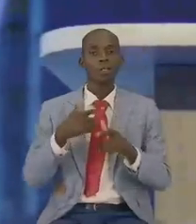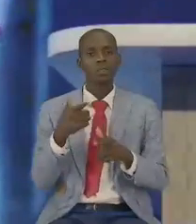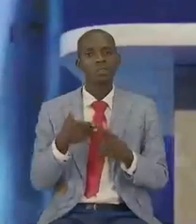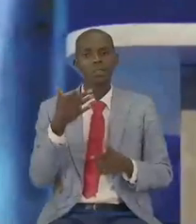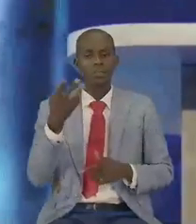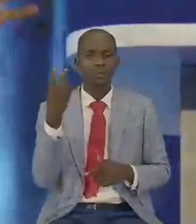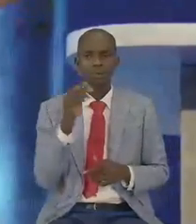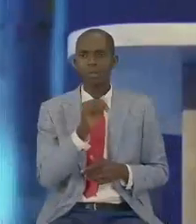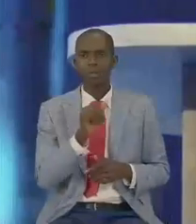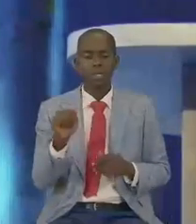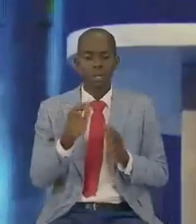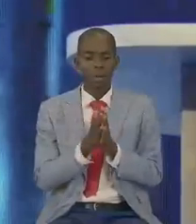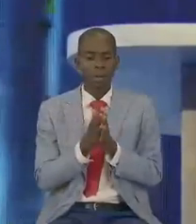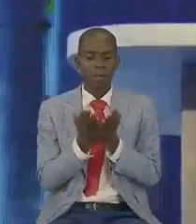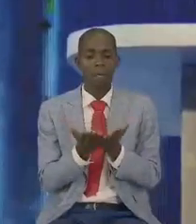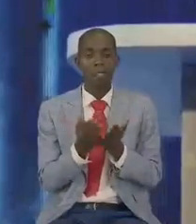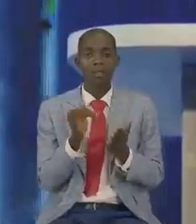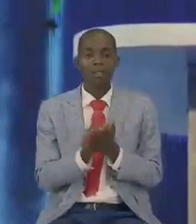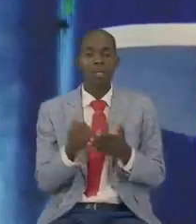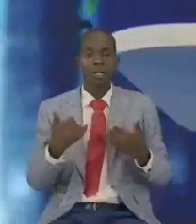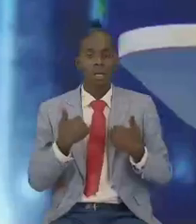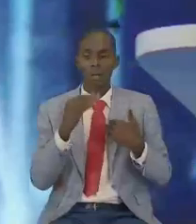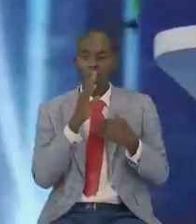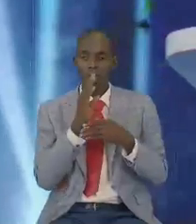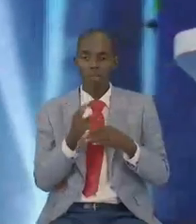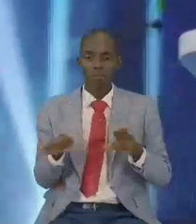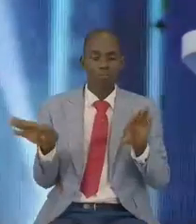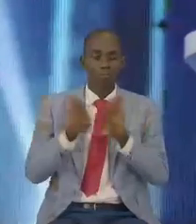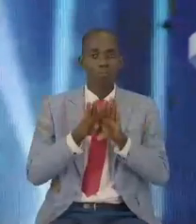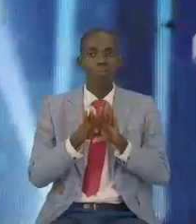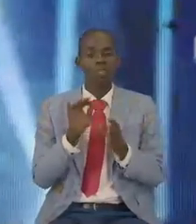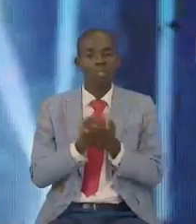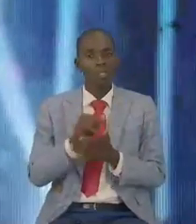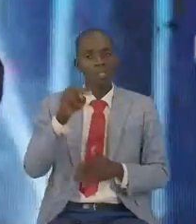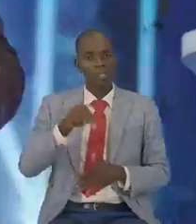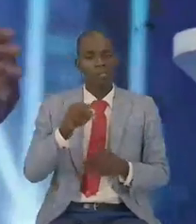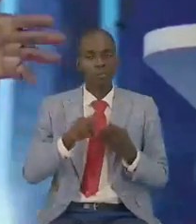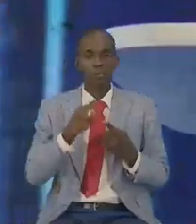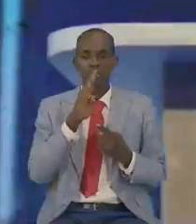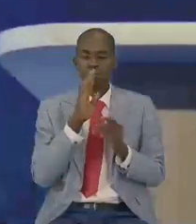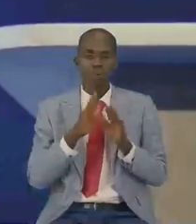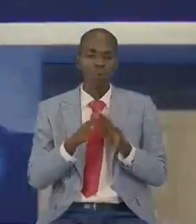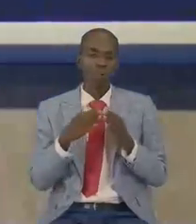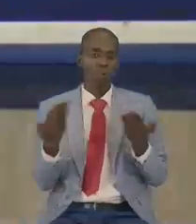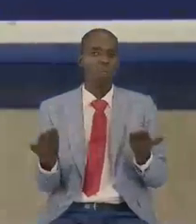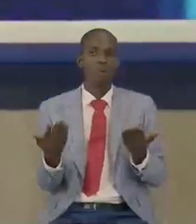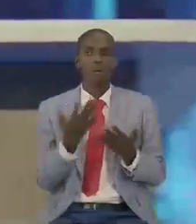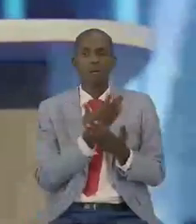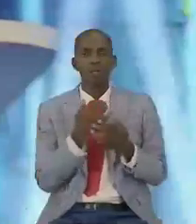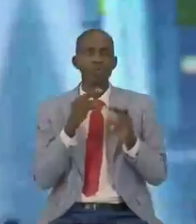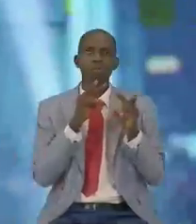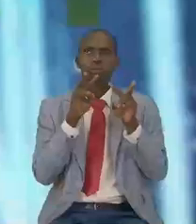un livre qui a été scellé, qui devait être ouvert. Et il regarda sur la